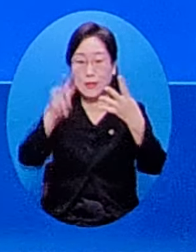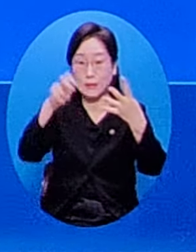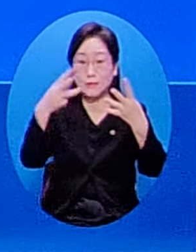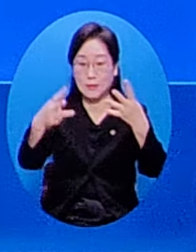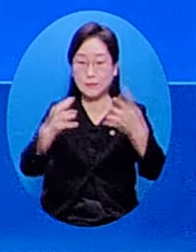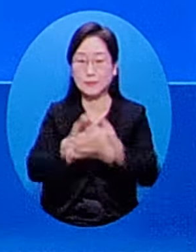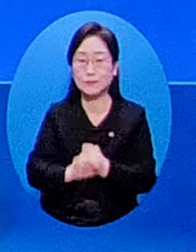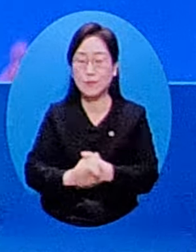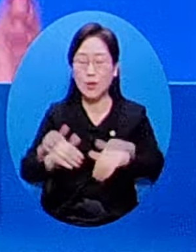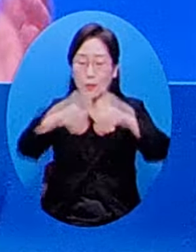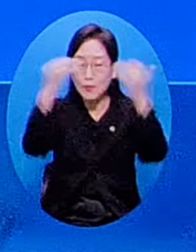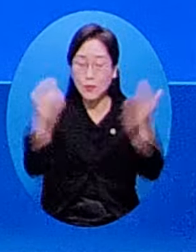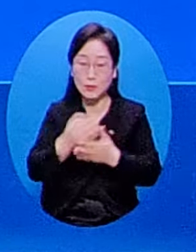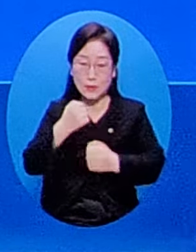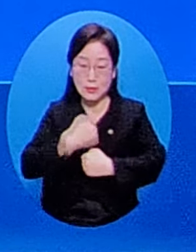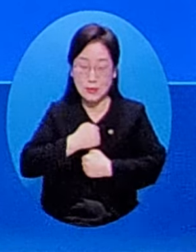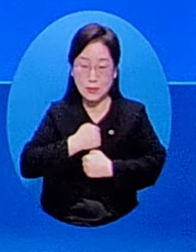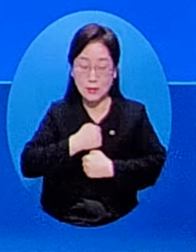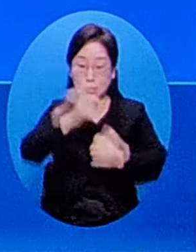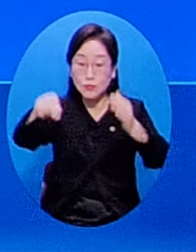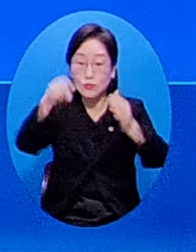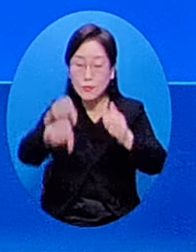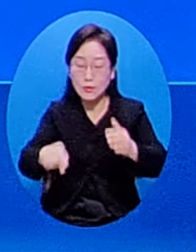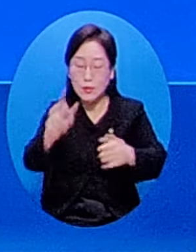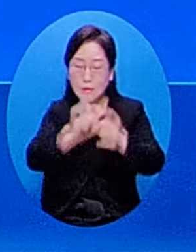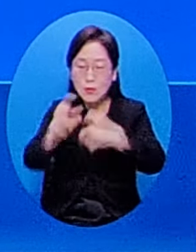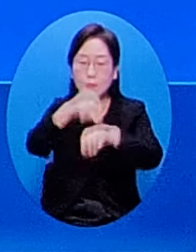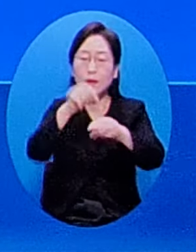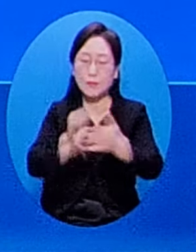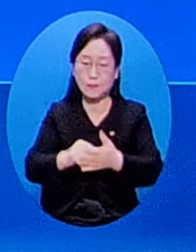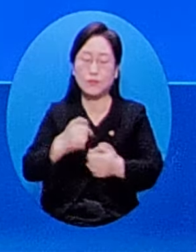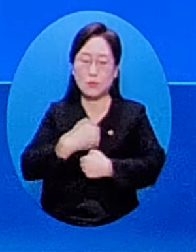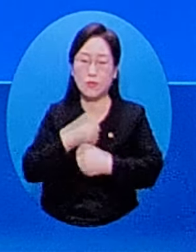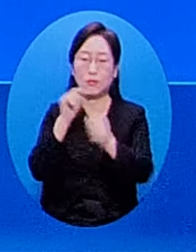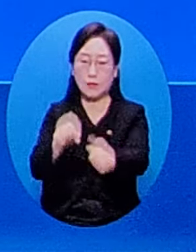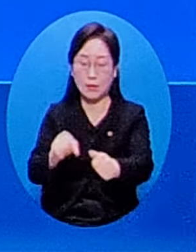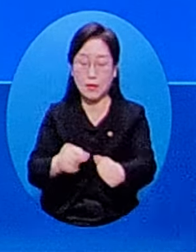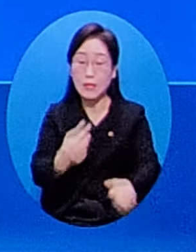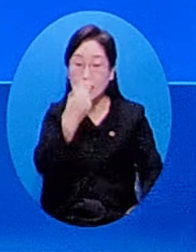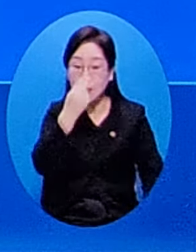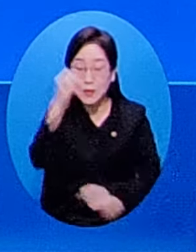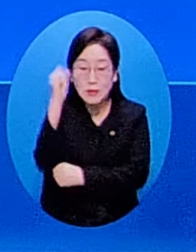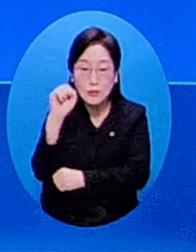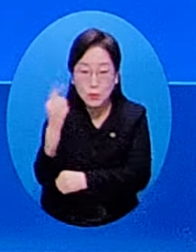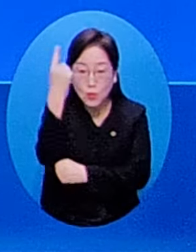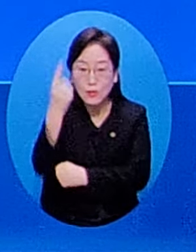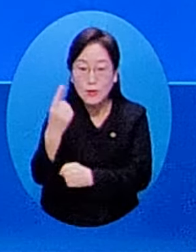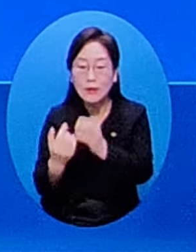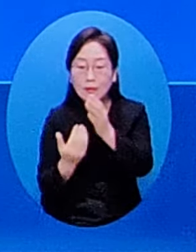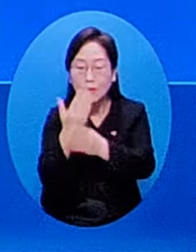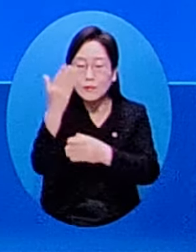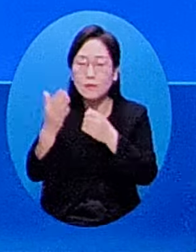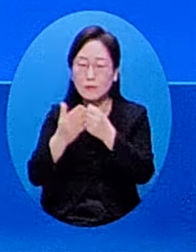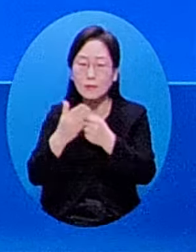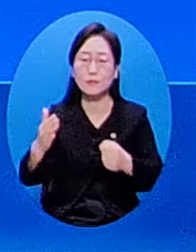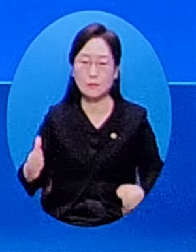말씀합니다. 모든 지킬 만한 것 중에 더욱 내 마음을 지켜라. 생명의 근원이 이에서 남이니라.